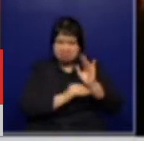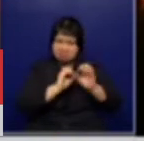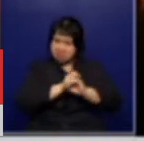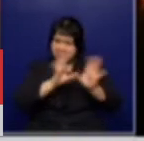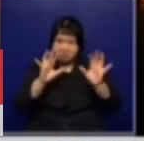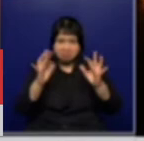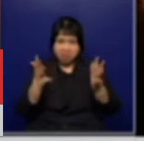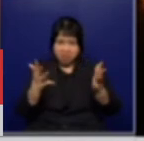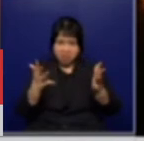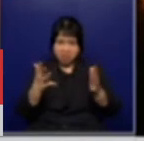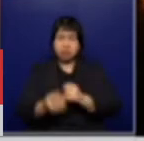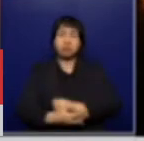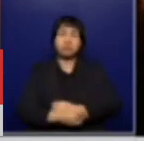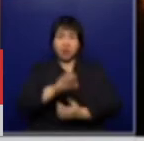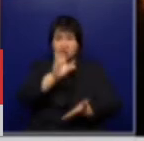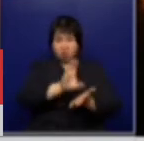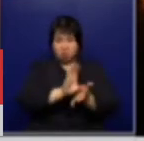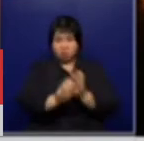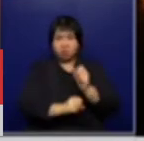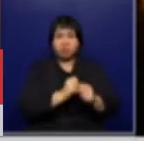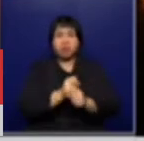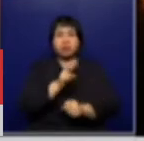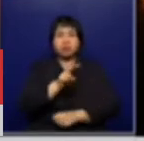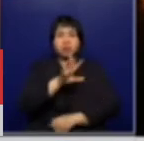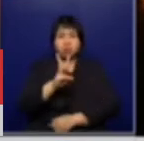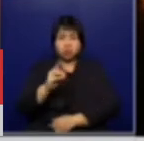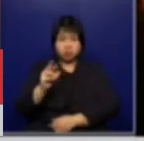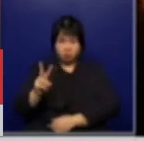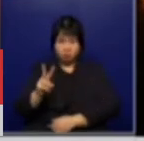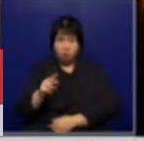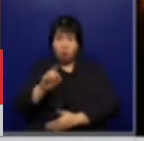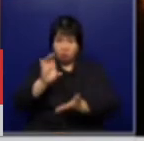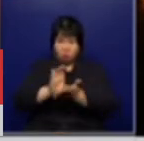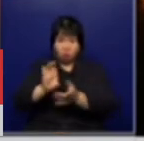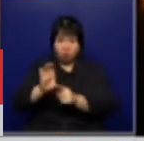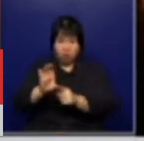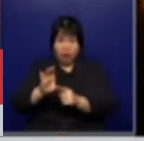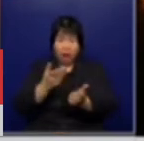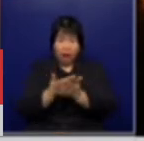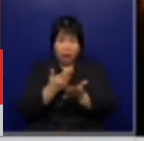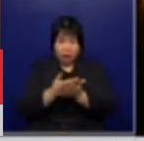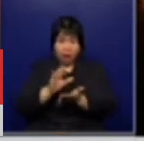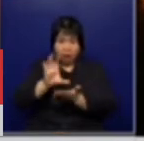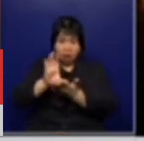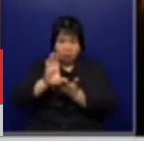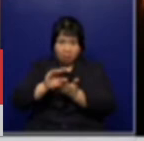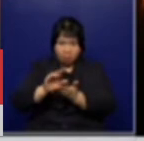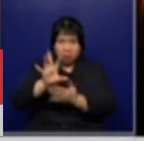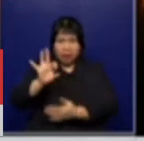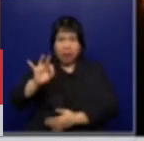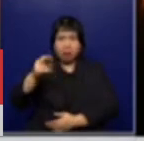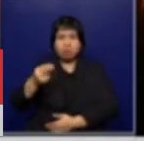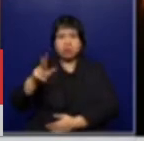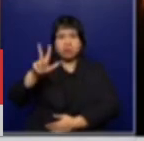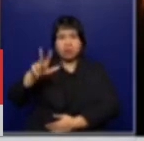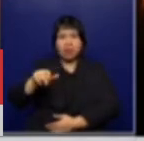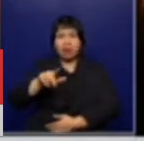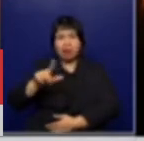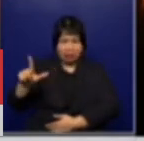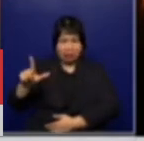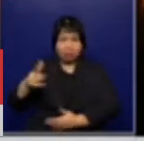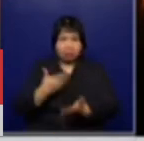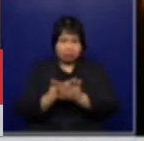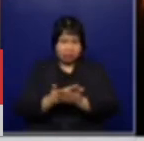งบประมาณ2562ปีเดียวค่ะกองทุนประชารัฐใช้เงินไปแล้วกว่า 93,000 ล้านบาทเศษ